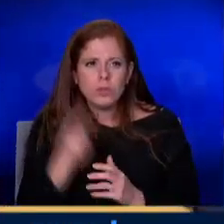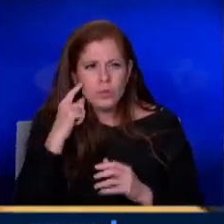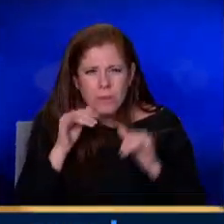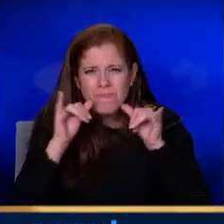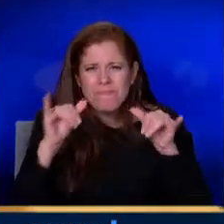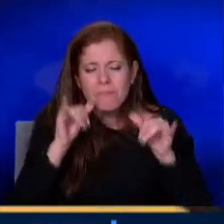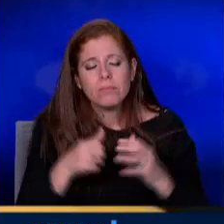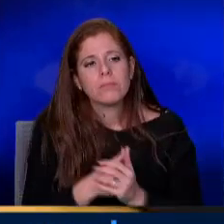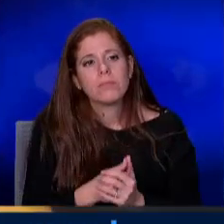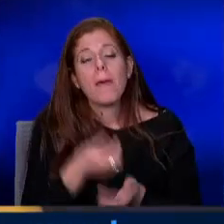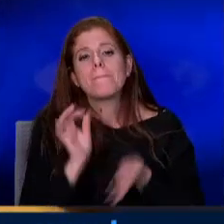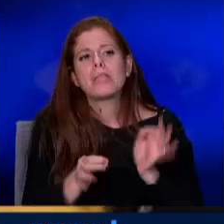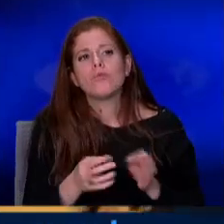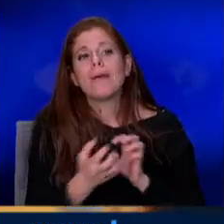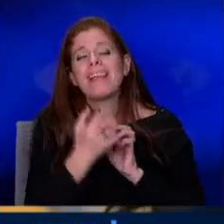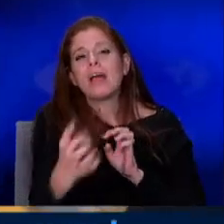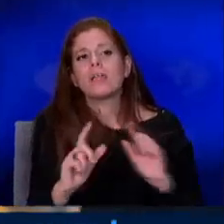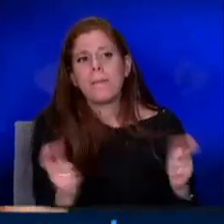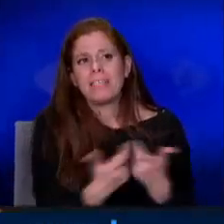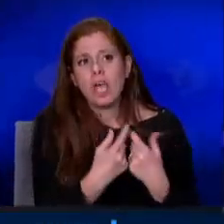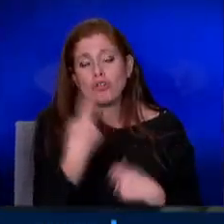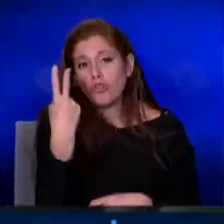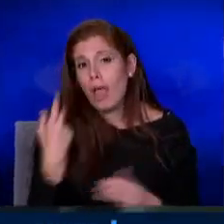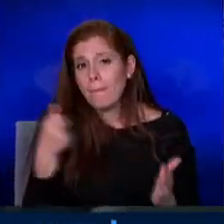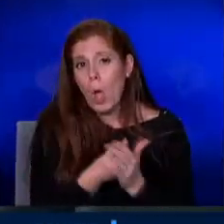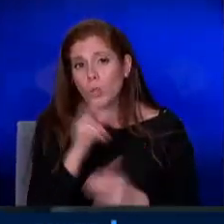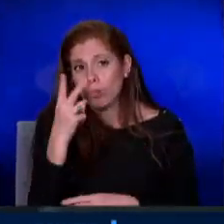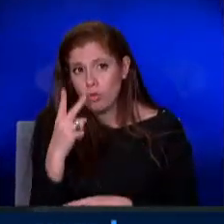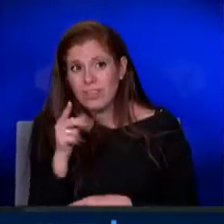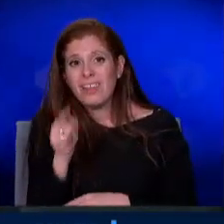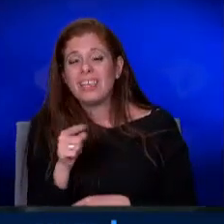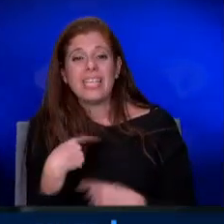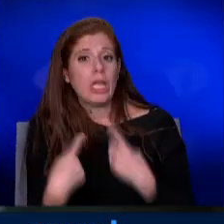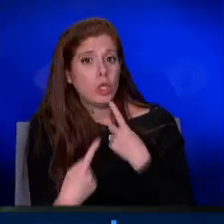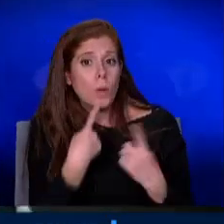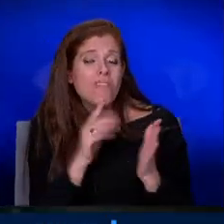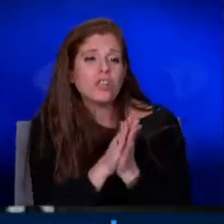בית המשפט העריך היום את מעצרן של השתיים עד ליום שני, אז התקיים דיון בבקשה